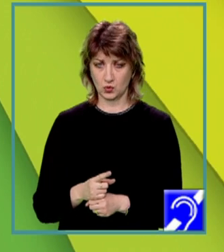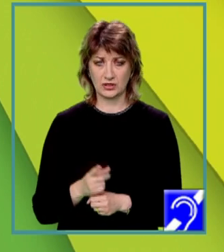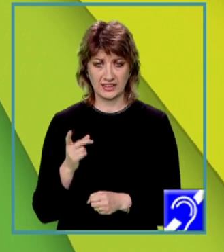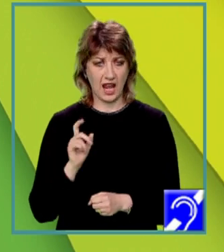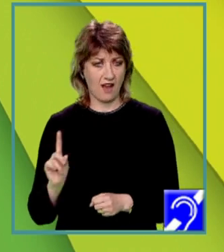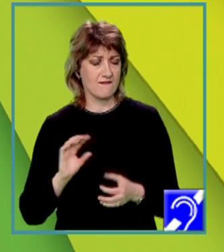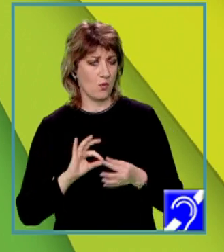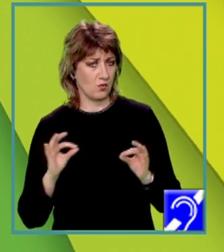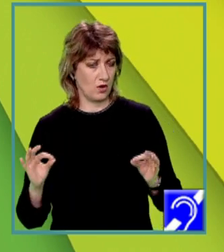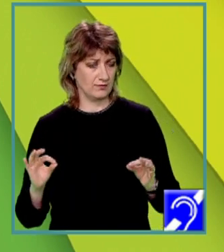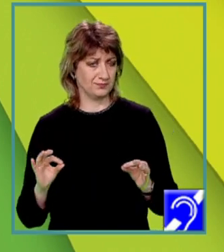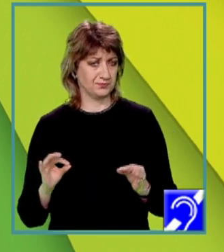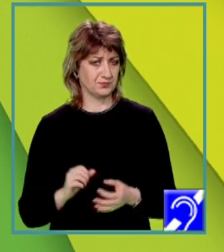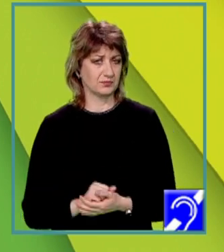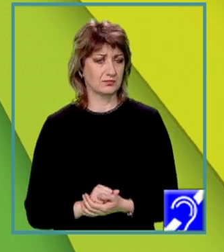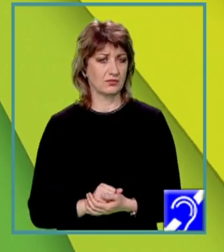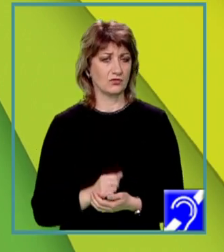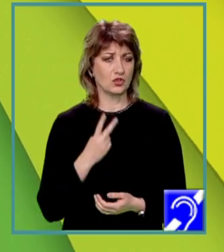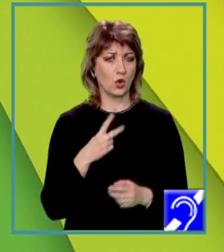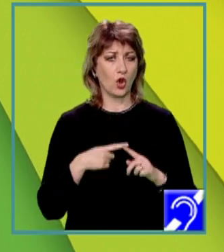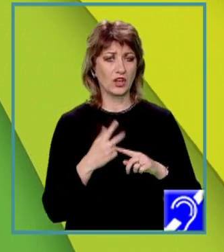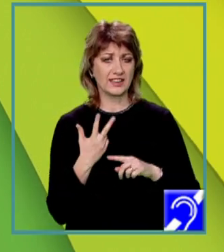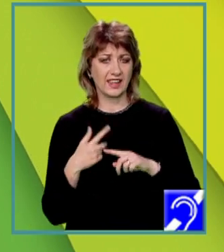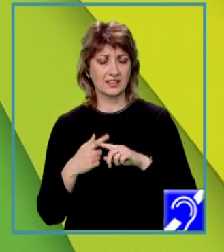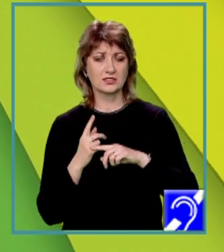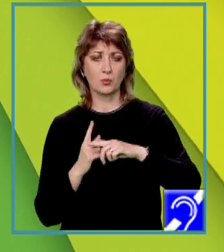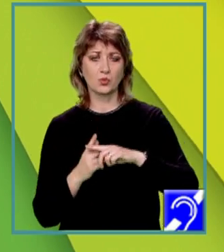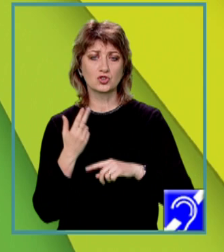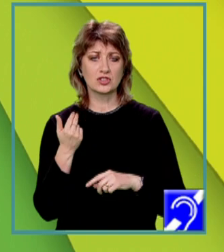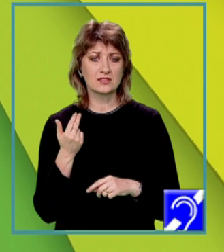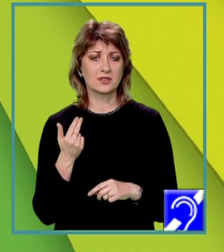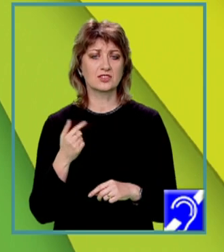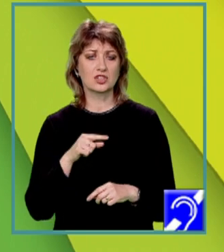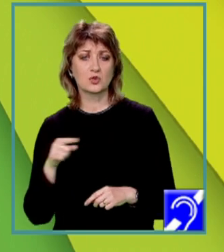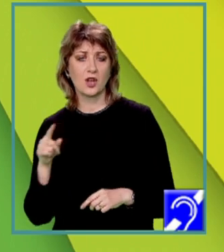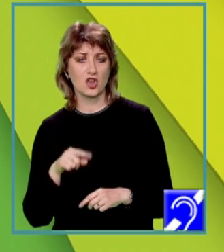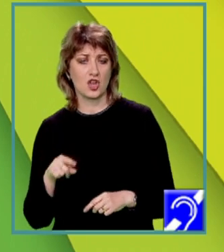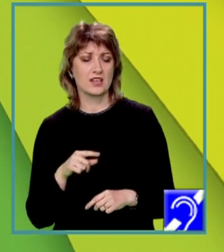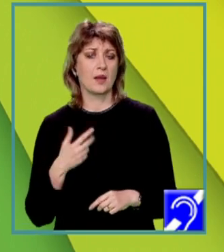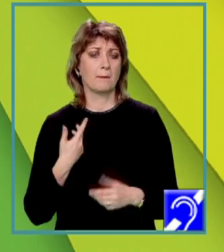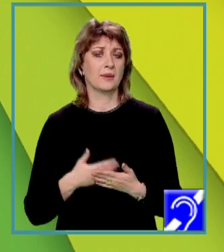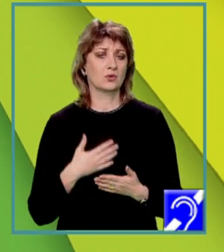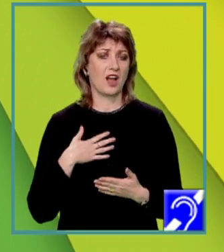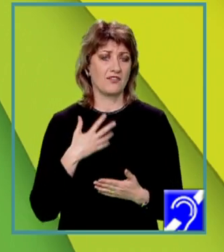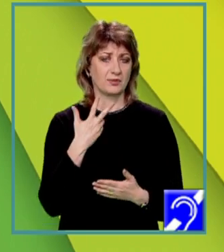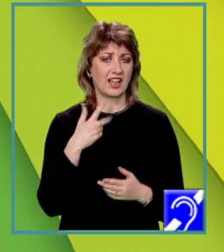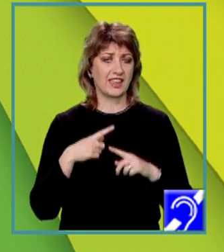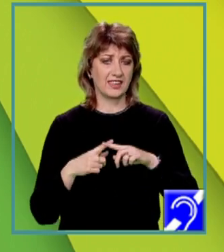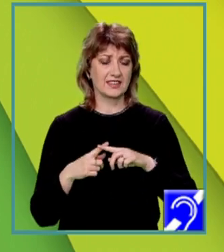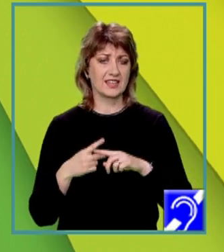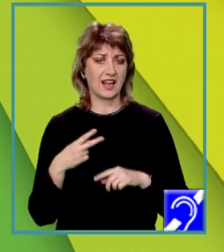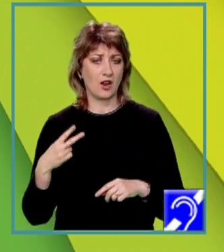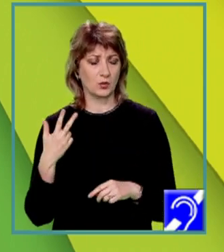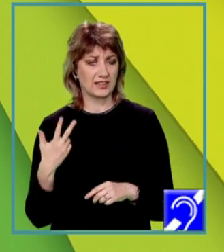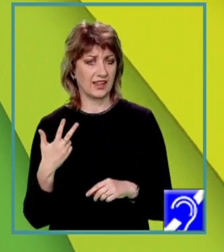Formula 2 ore 3 x ori 15 pe șase Pentru că noi aveam 2 ore 3 x este egal cu 3